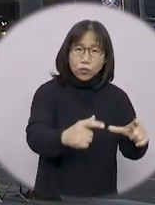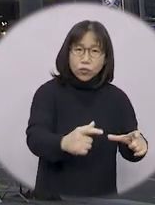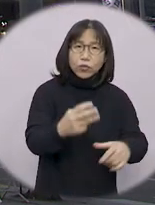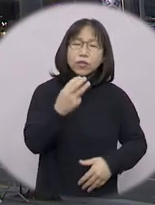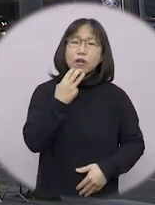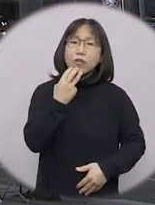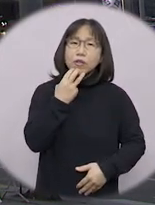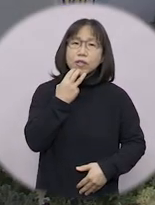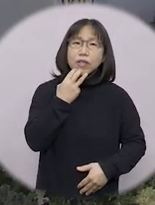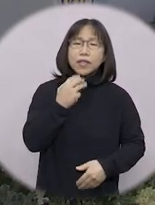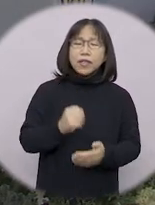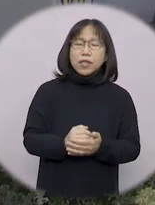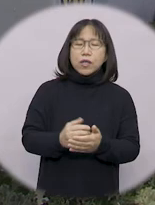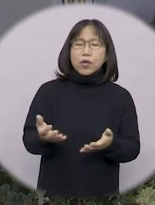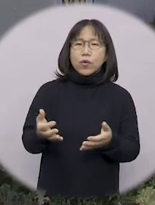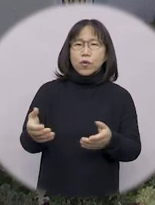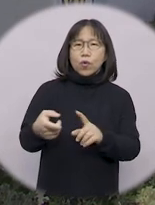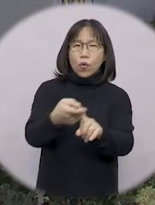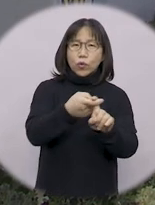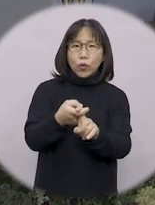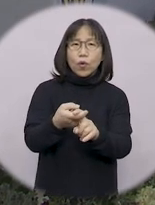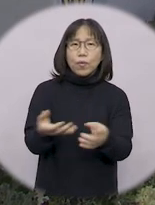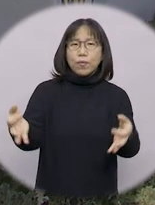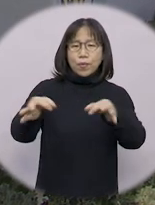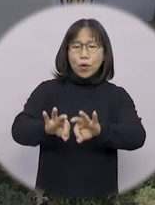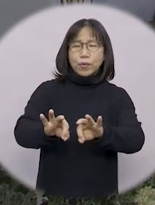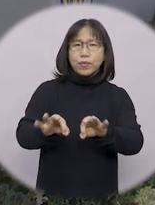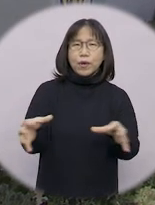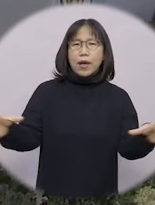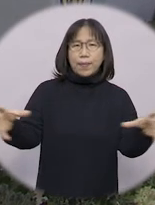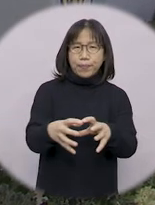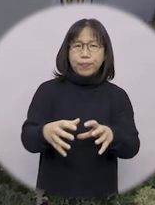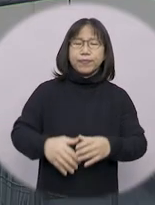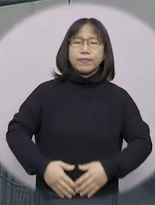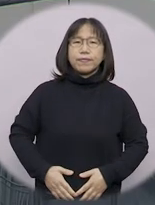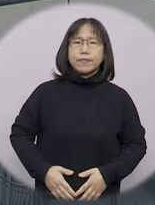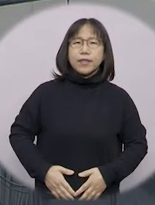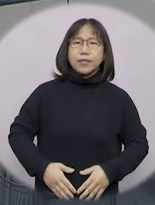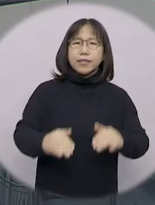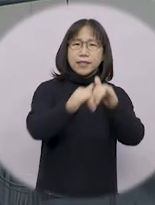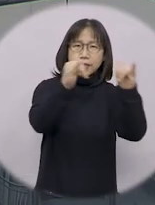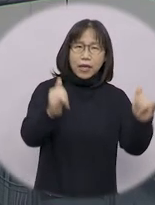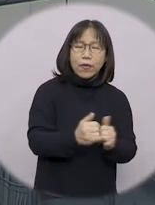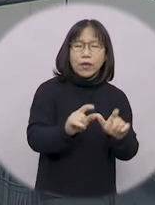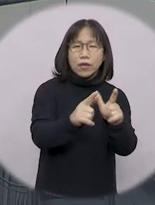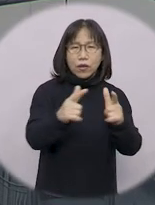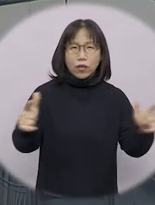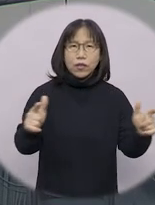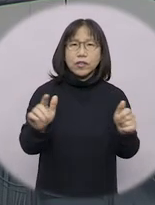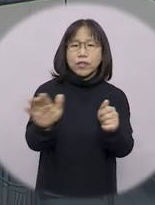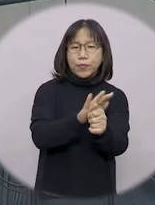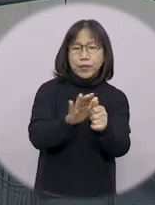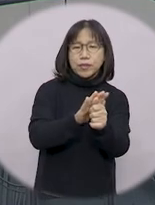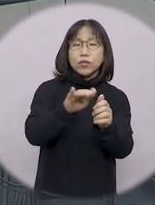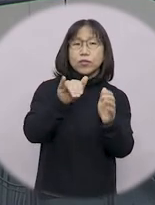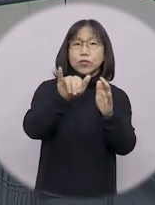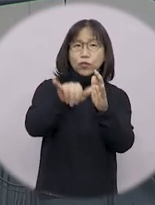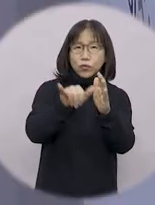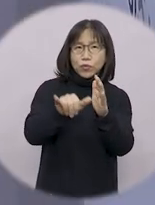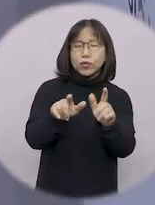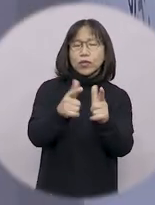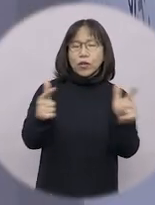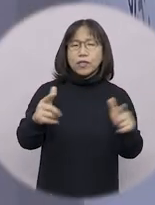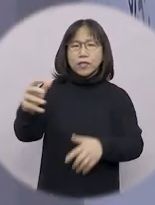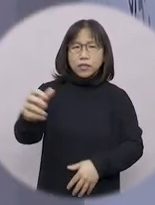가 진행하는 모금 사업입니다 올해 강소 그는 사회관계망서비스 유튜브 등 온라인